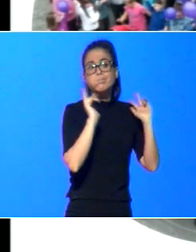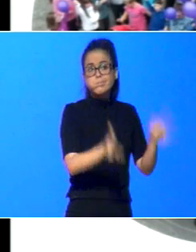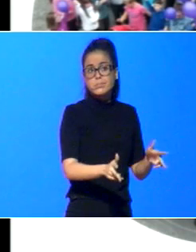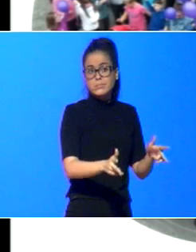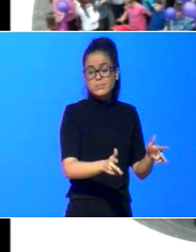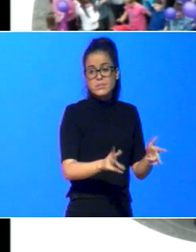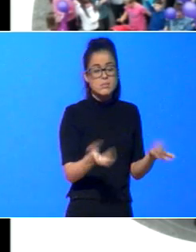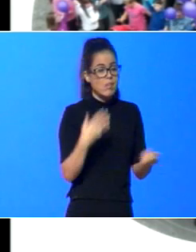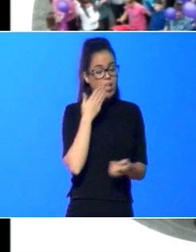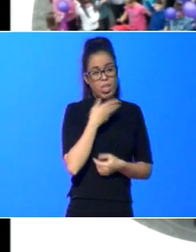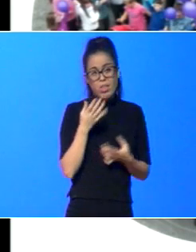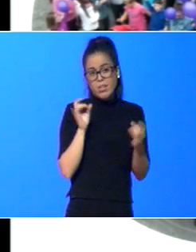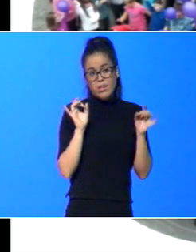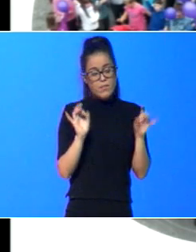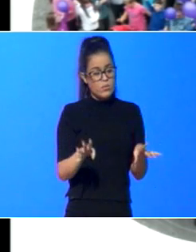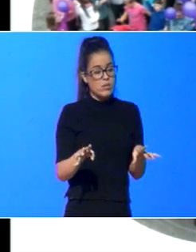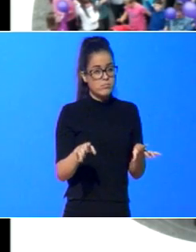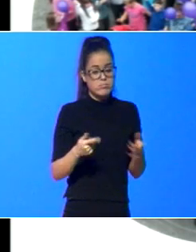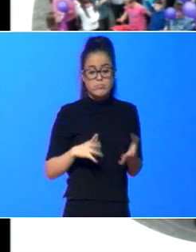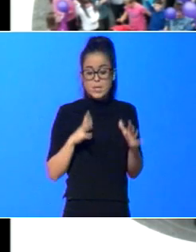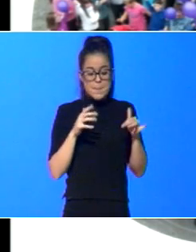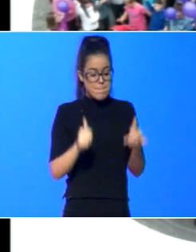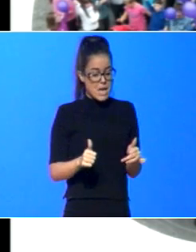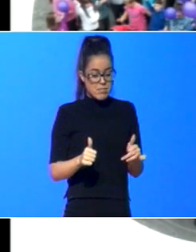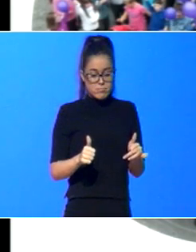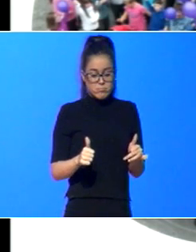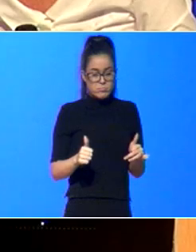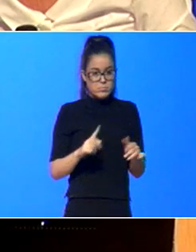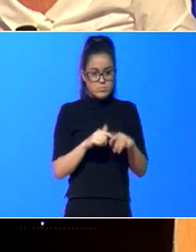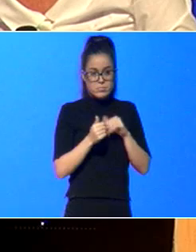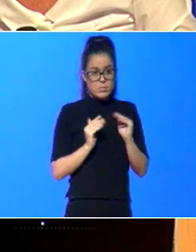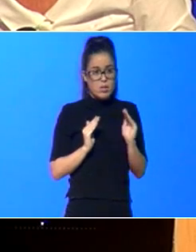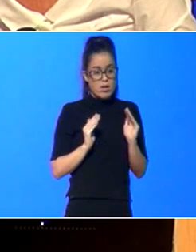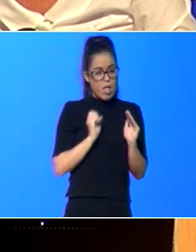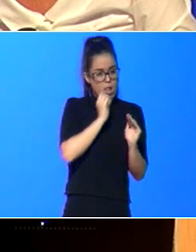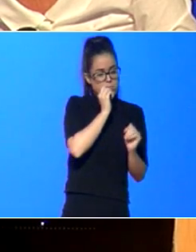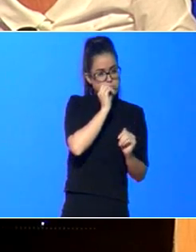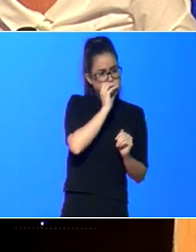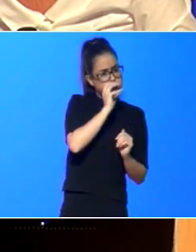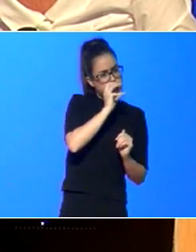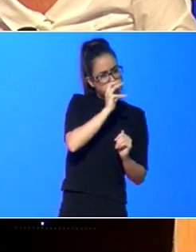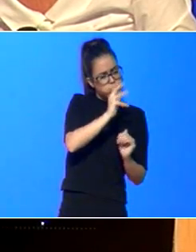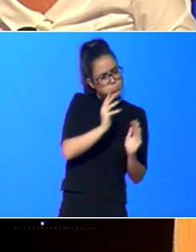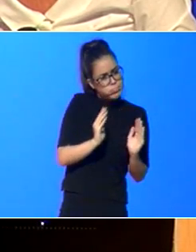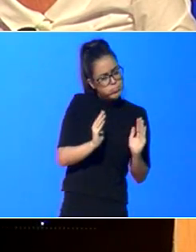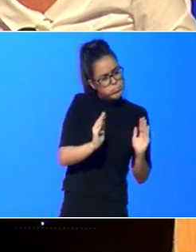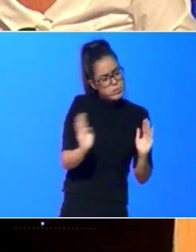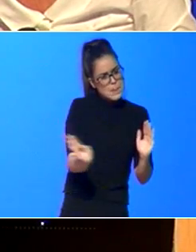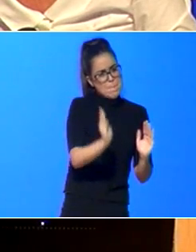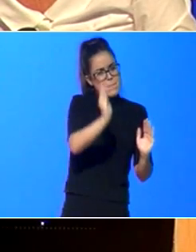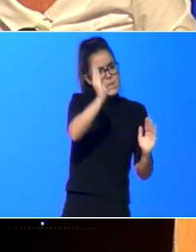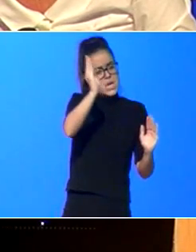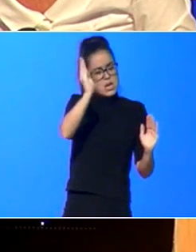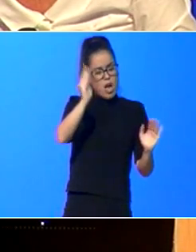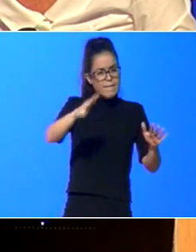da, inklusinoien ibilbide hau azten dabe eta joaten dira urtez-urtez hobetzen, ikasten, ikaslien